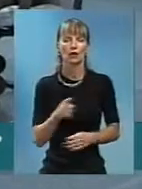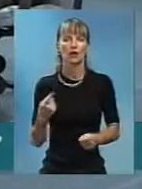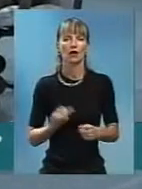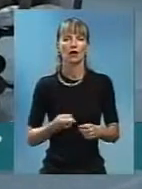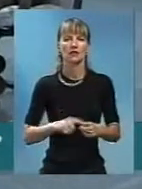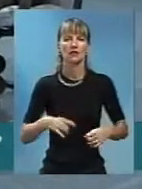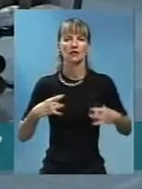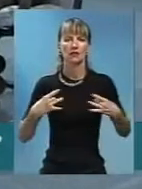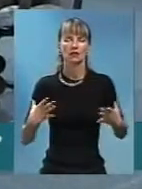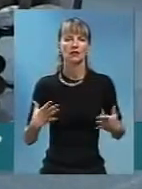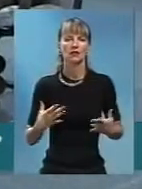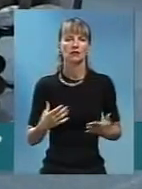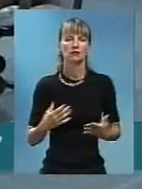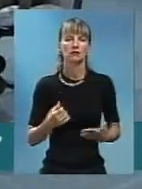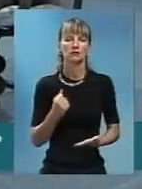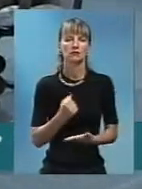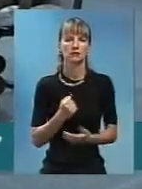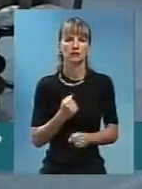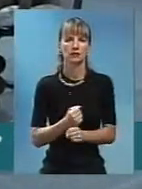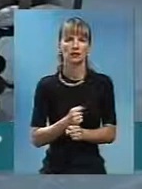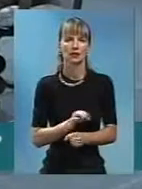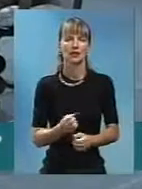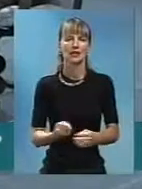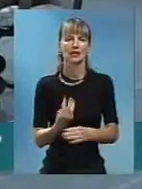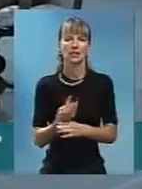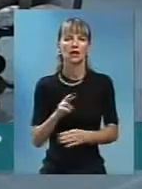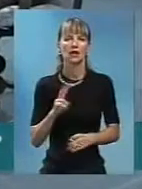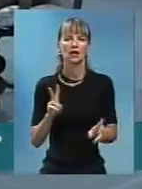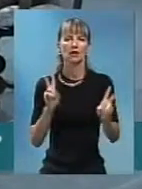відзначається, карбувався тризуб як символ